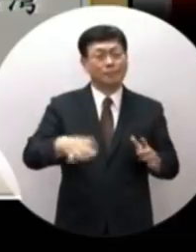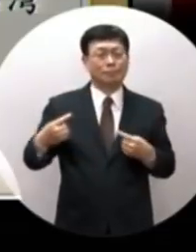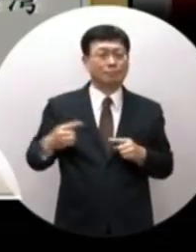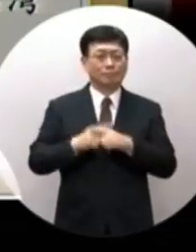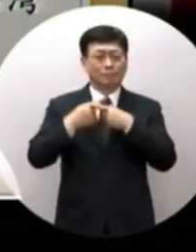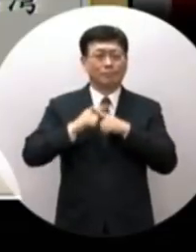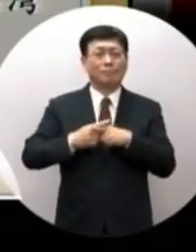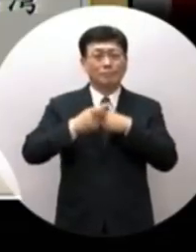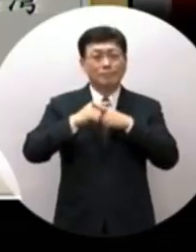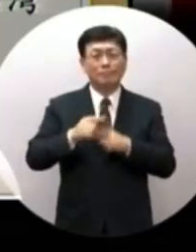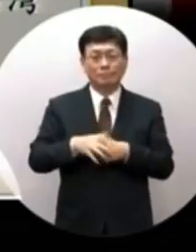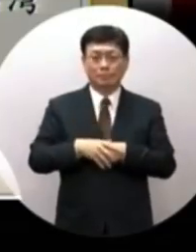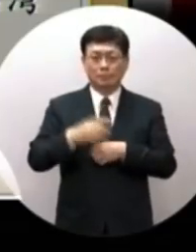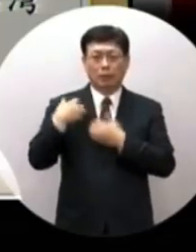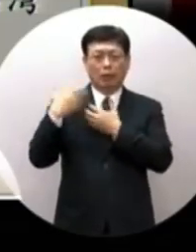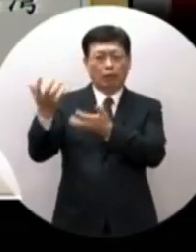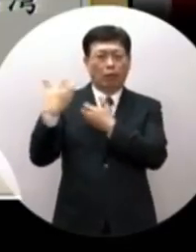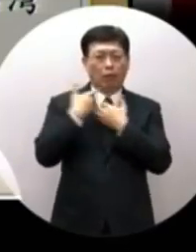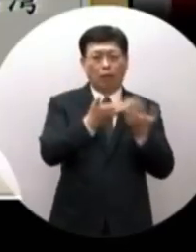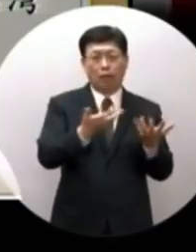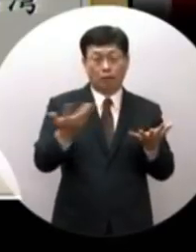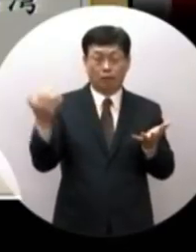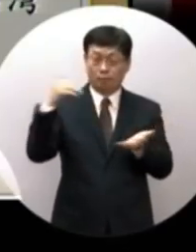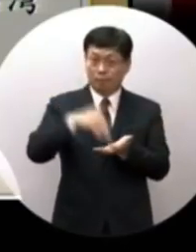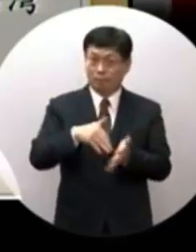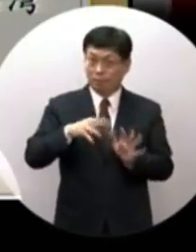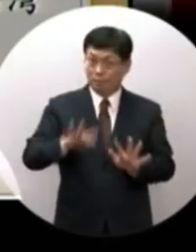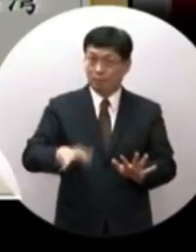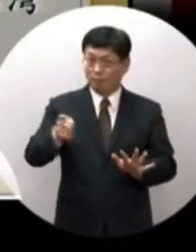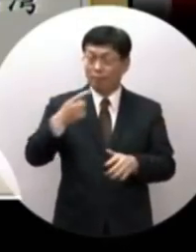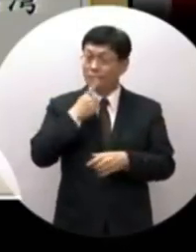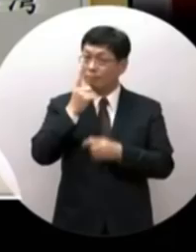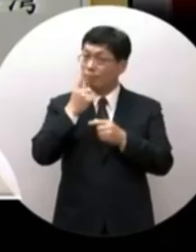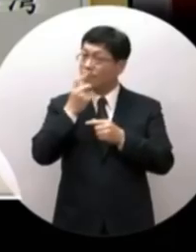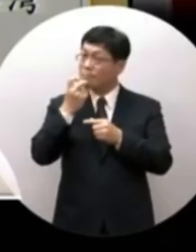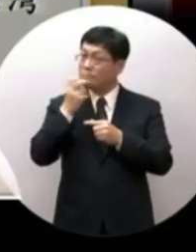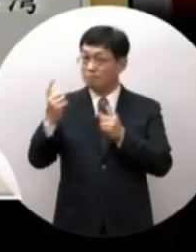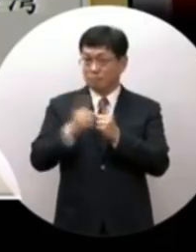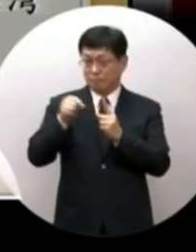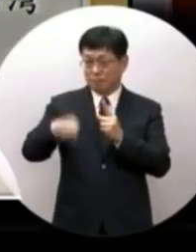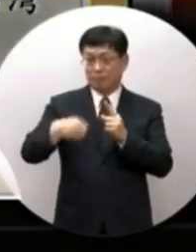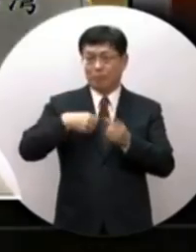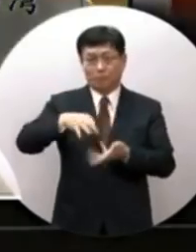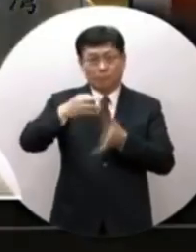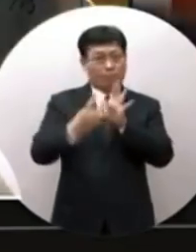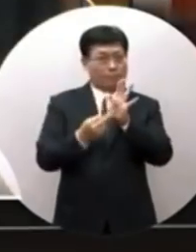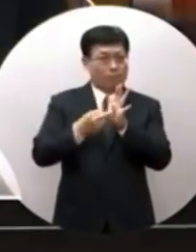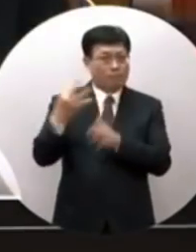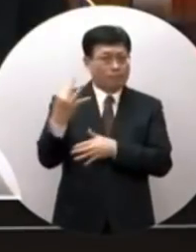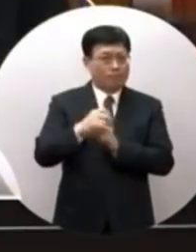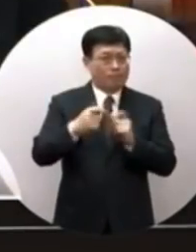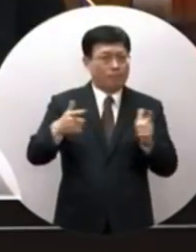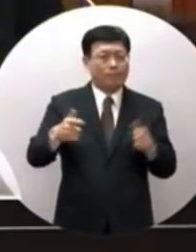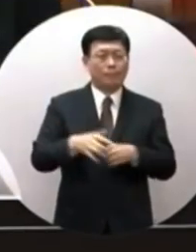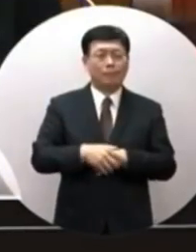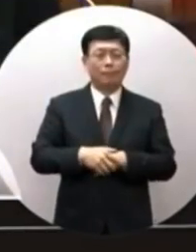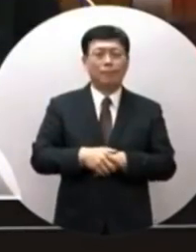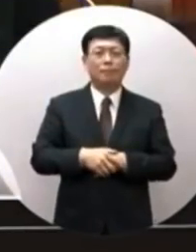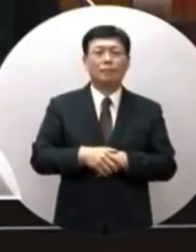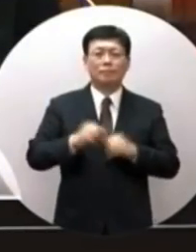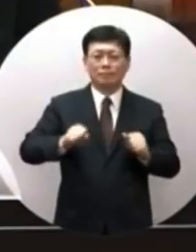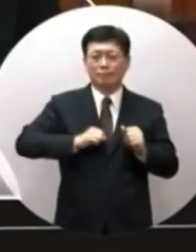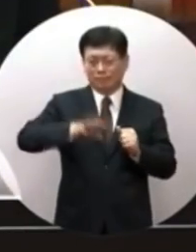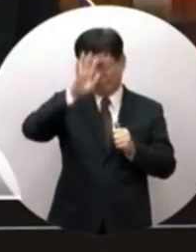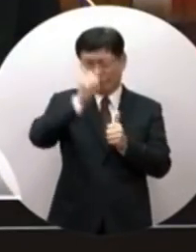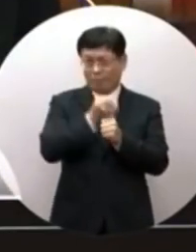论不休，互相指责，而且他们的中央版也对这个事情提出了很多。所以在疫